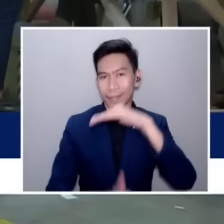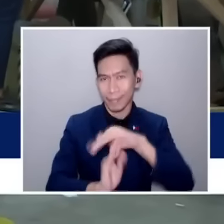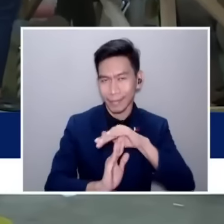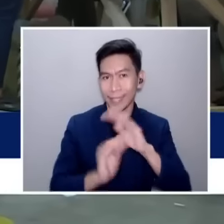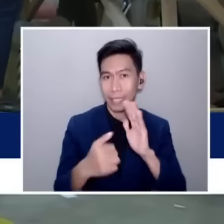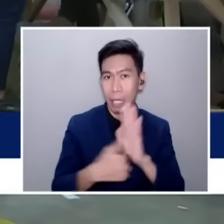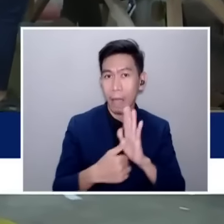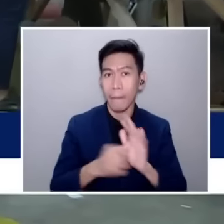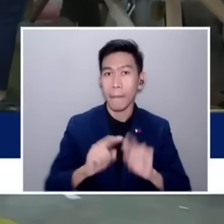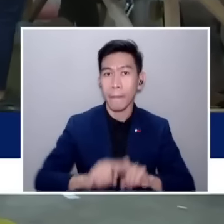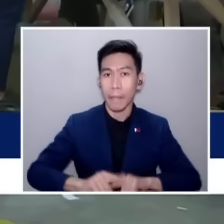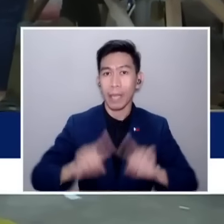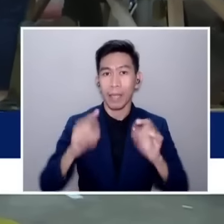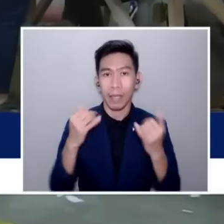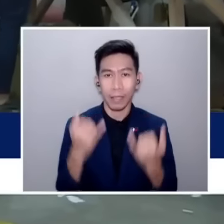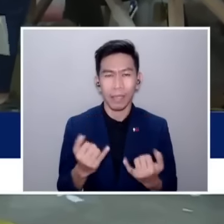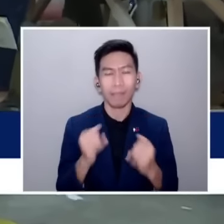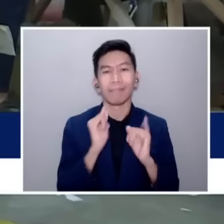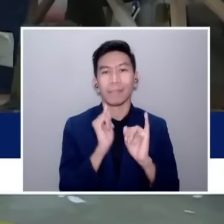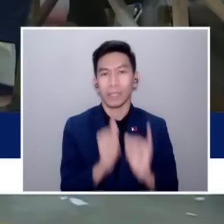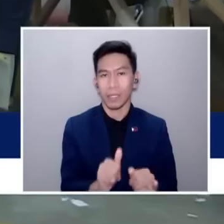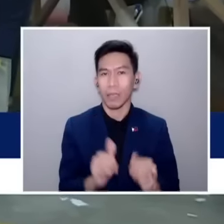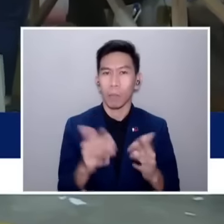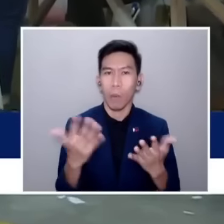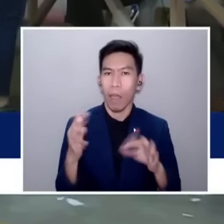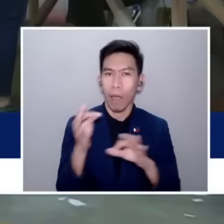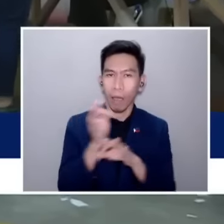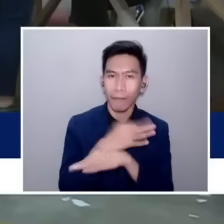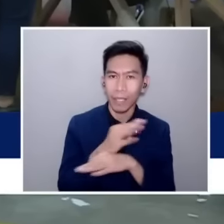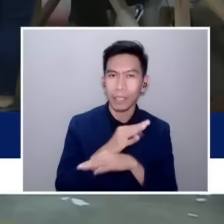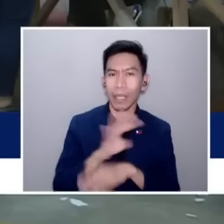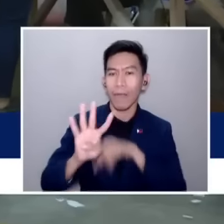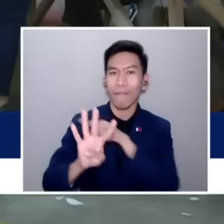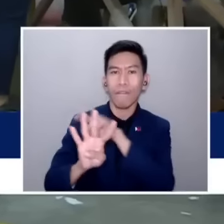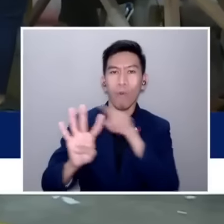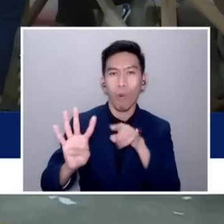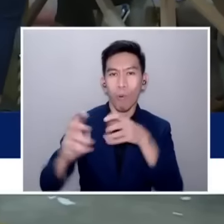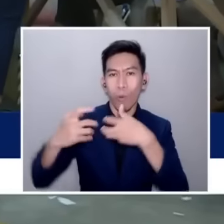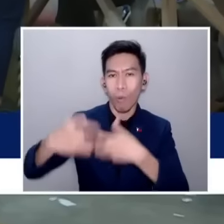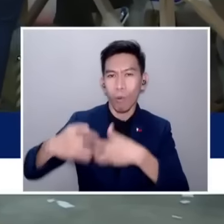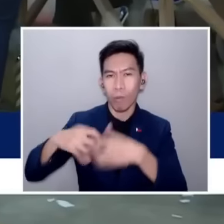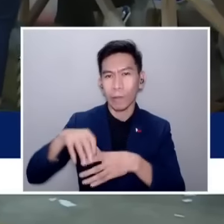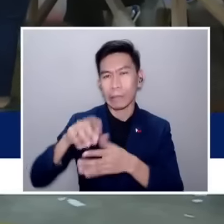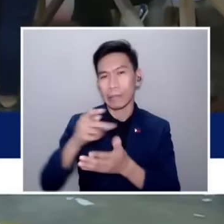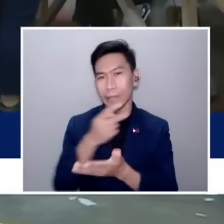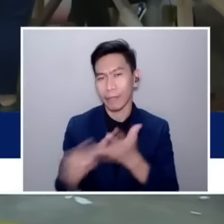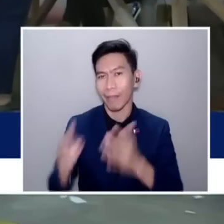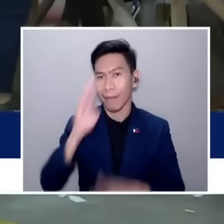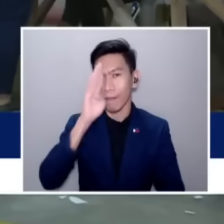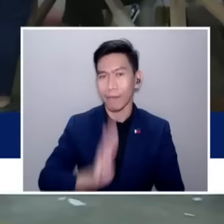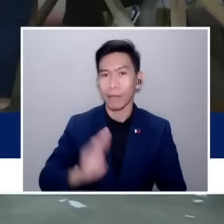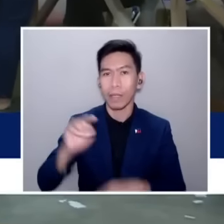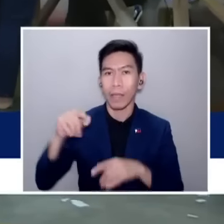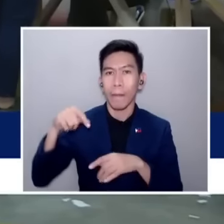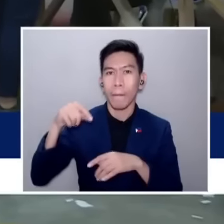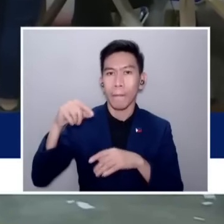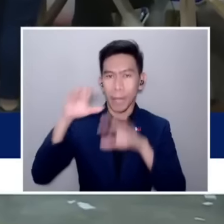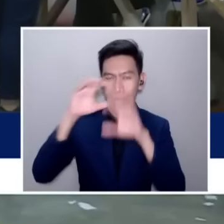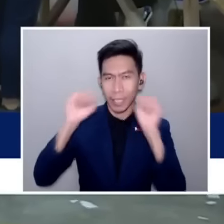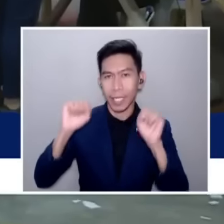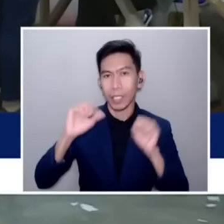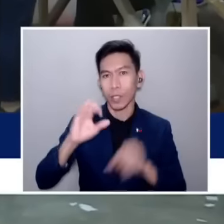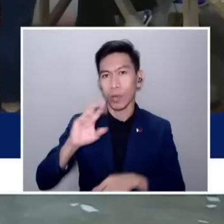ay hindi pa rin naaayos yung apat na BCM na hindi gumagana dito sa President Corazon, si Aquino